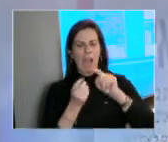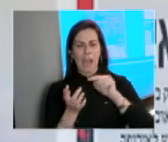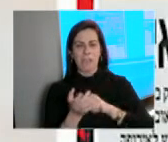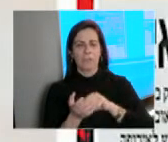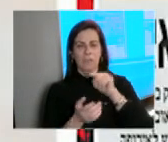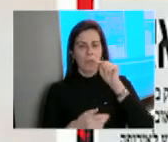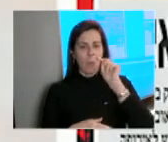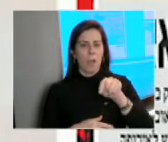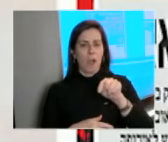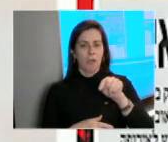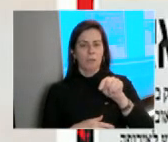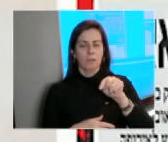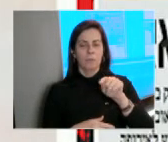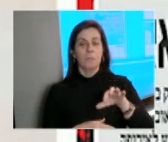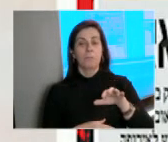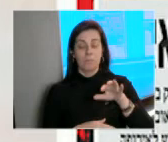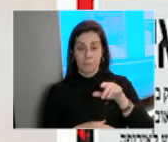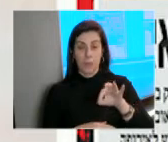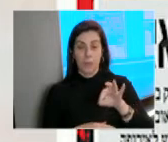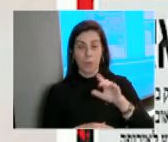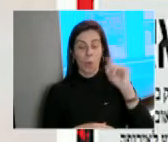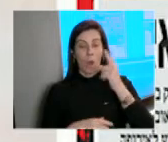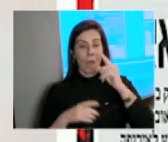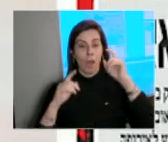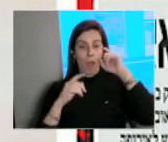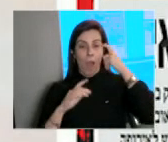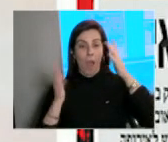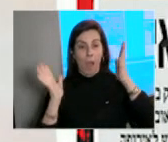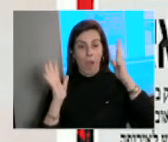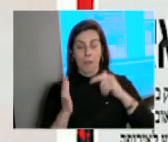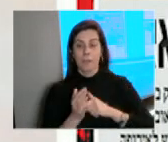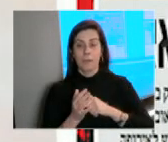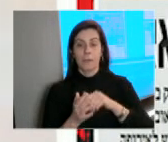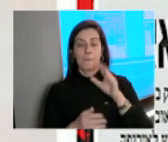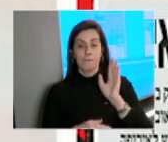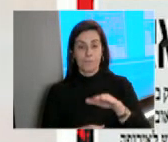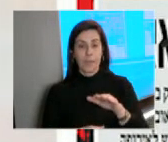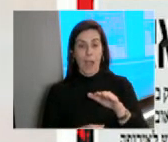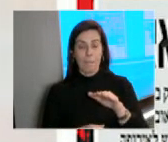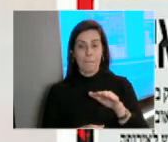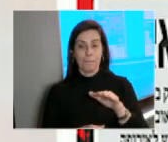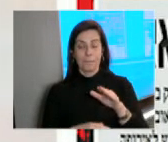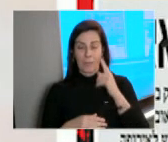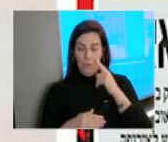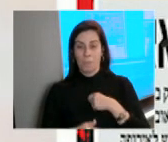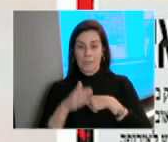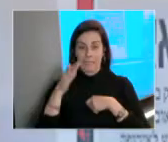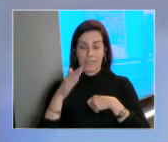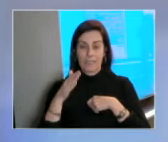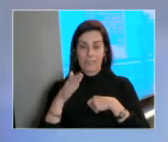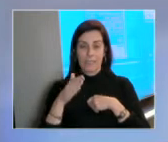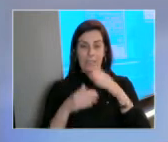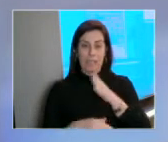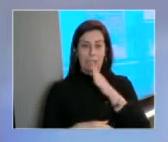ממוקד התפרצות הנגיף, ומצא מדינה בחרדת מוות. ואם אני הולך ככה לצד הימני,